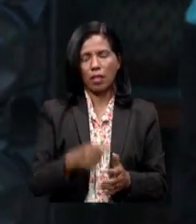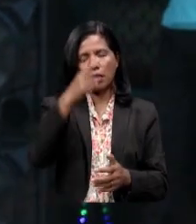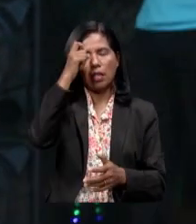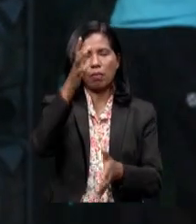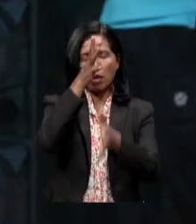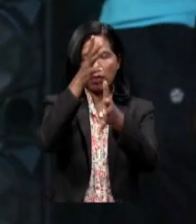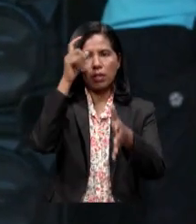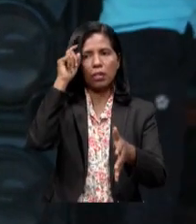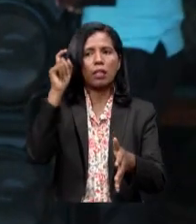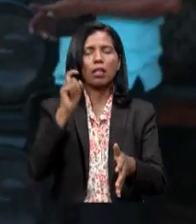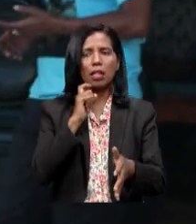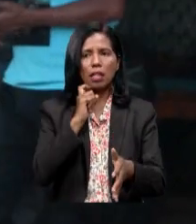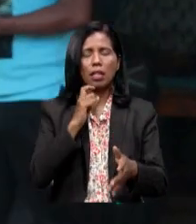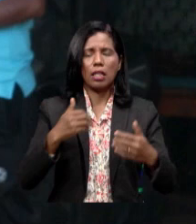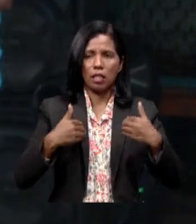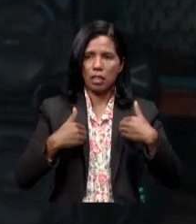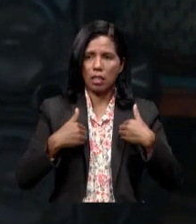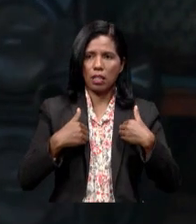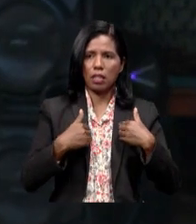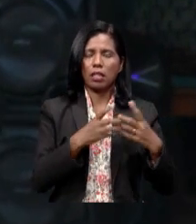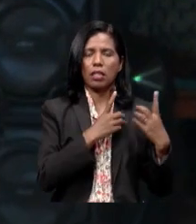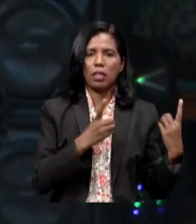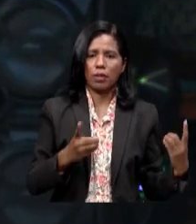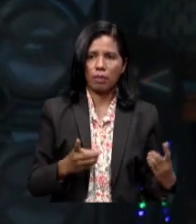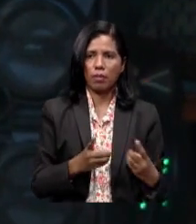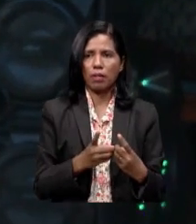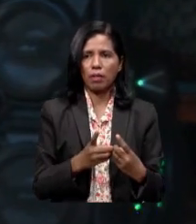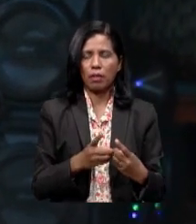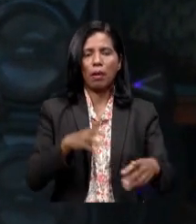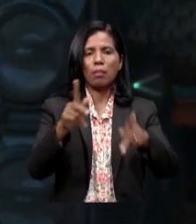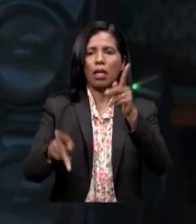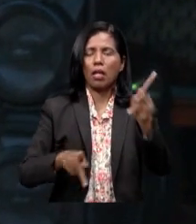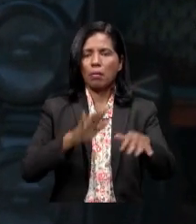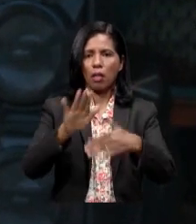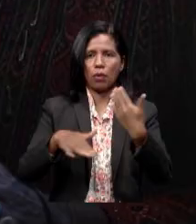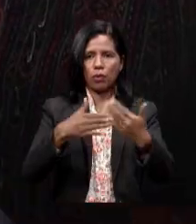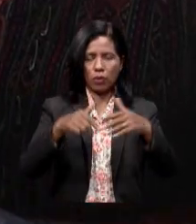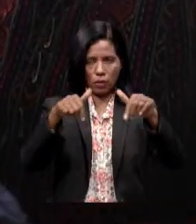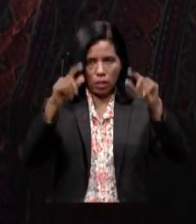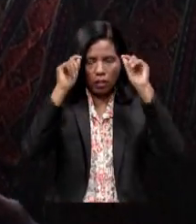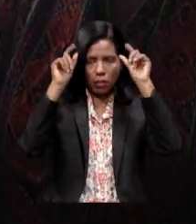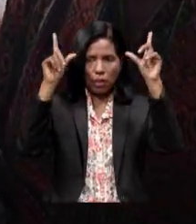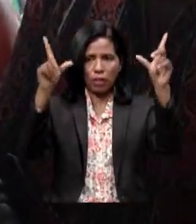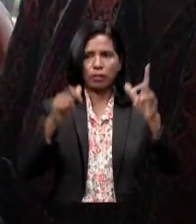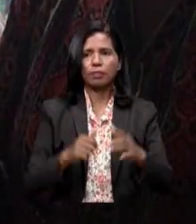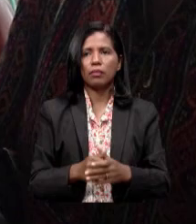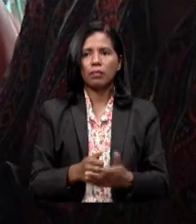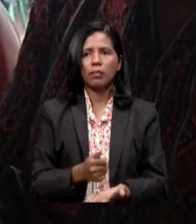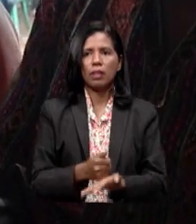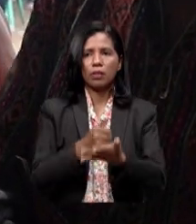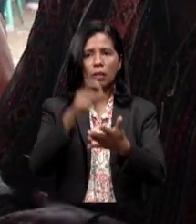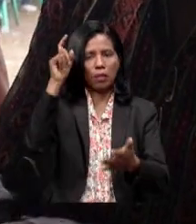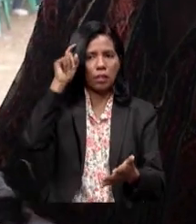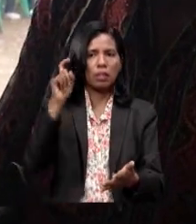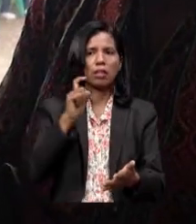ni simbol hadomi. Simbol domi. Ba povo toma ke Timor toma ke. Apoio ba kaira la Sanana